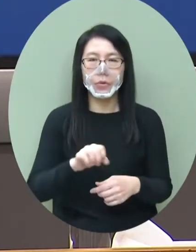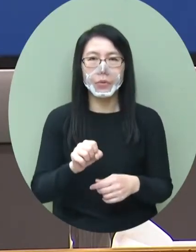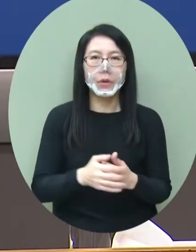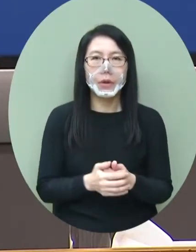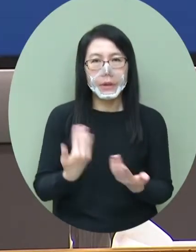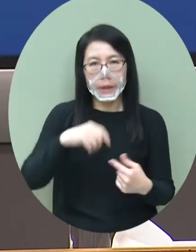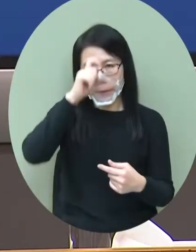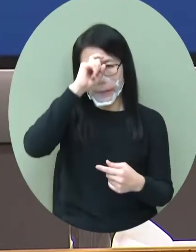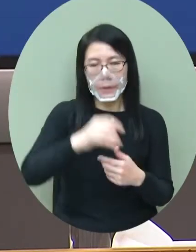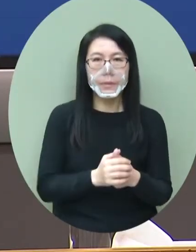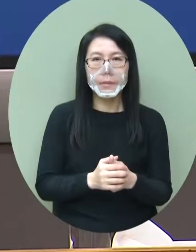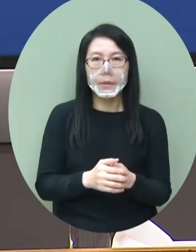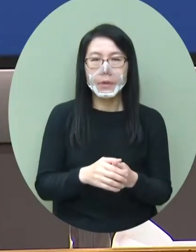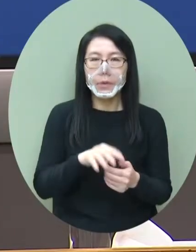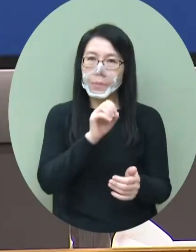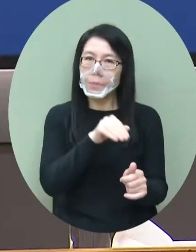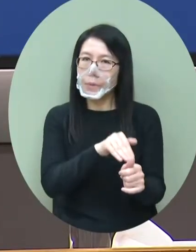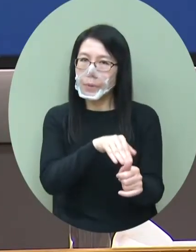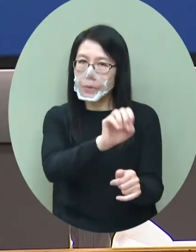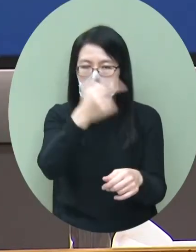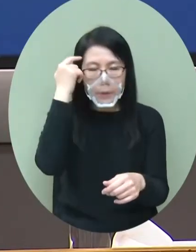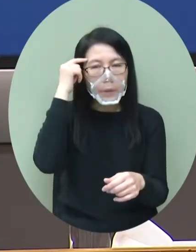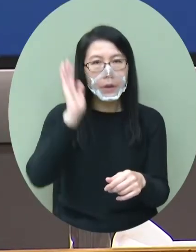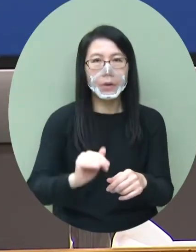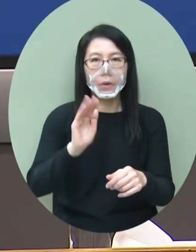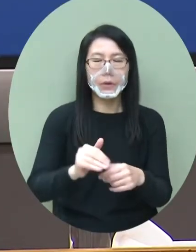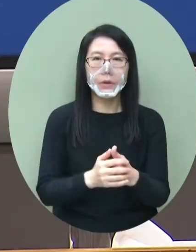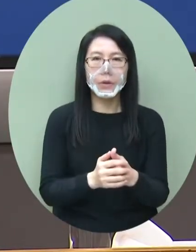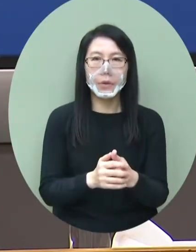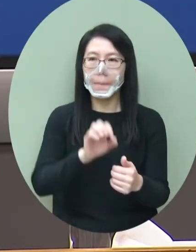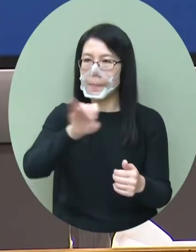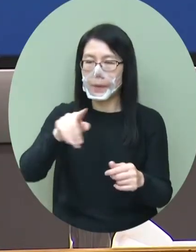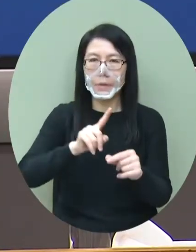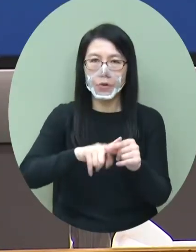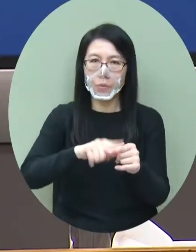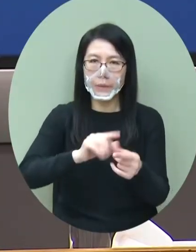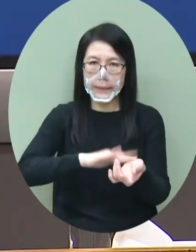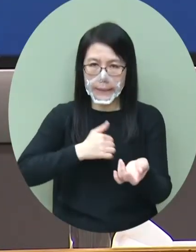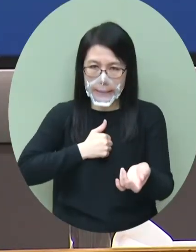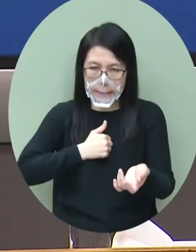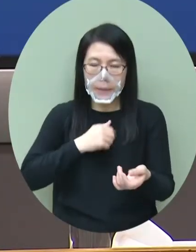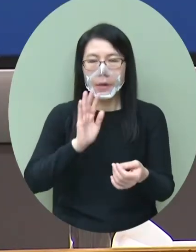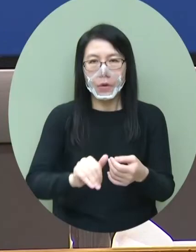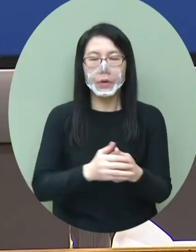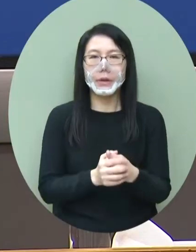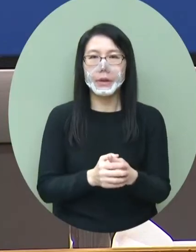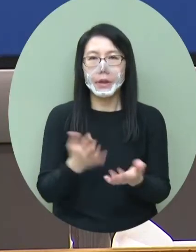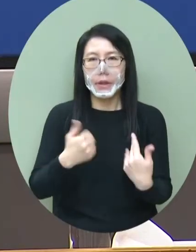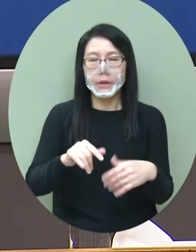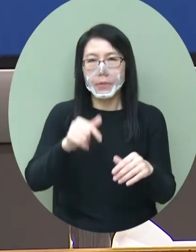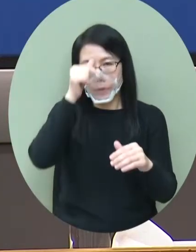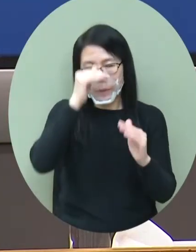以使用。大家也不要忘记，我们也提示他们，你们可以请教中医